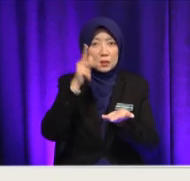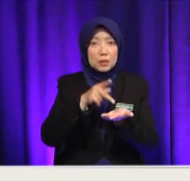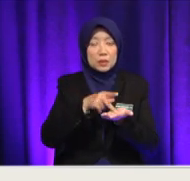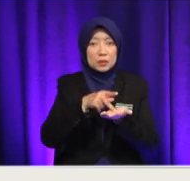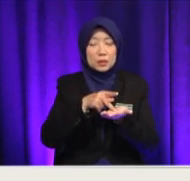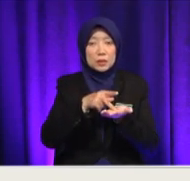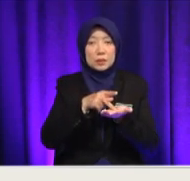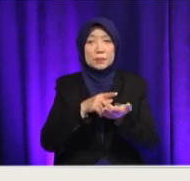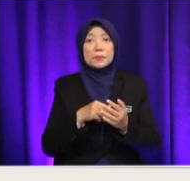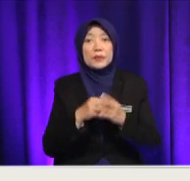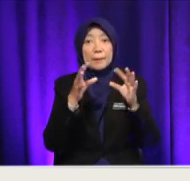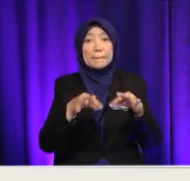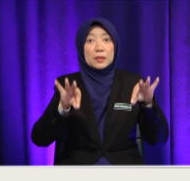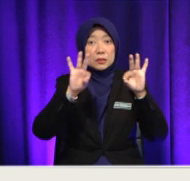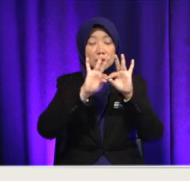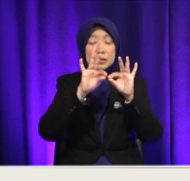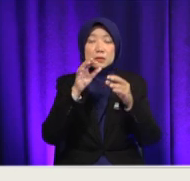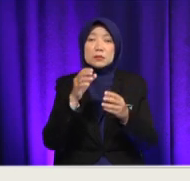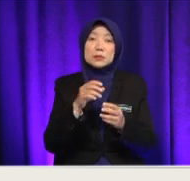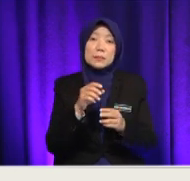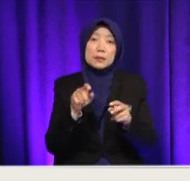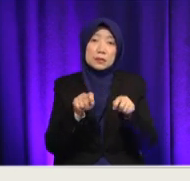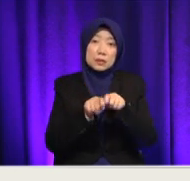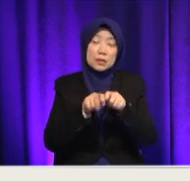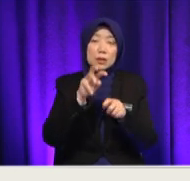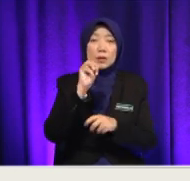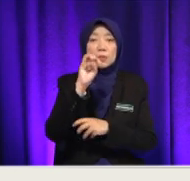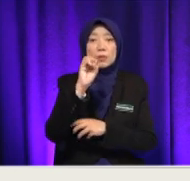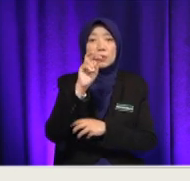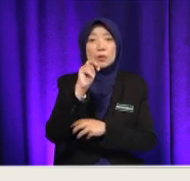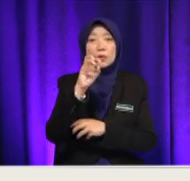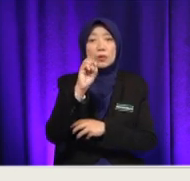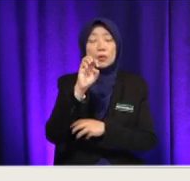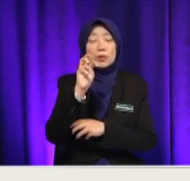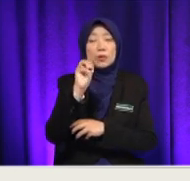penting seperti monomer, okey, polimer, ya,